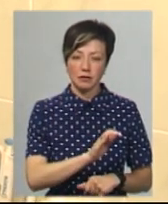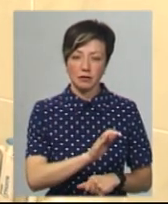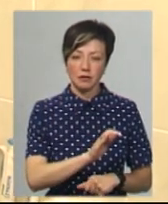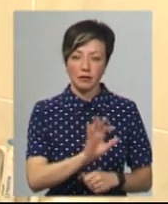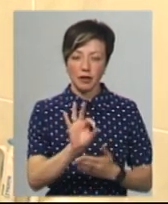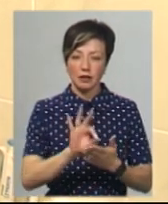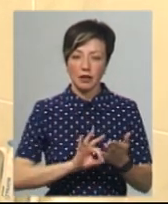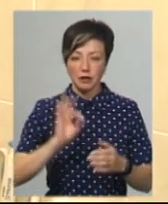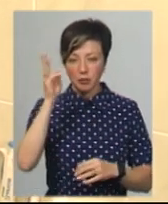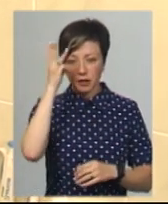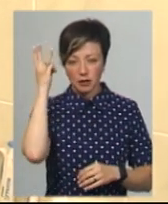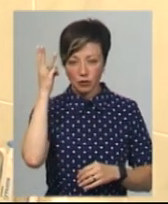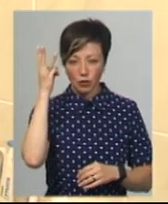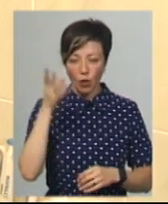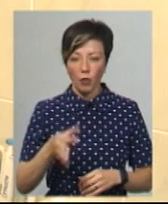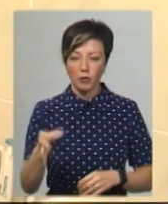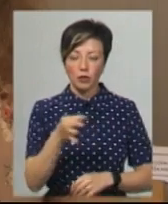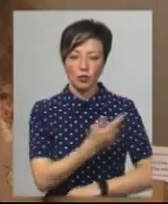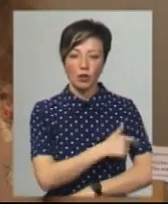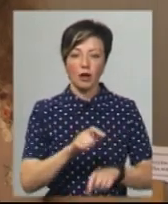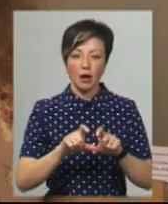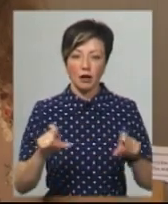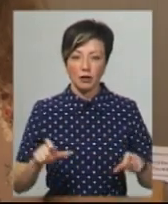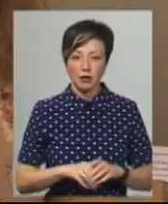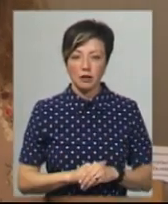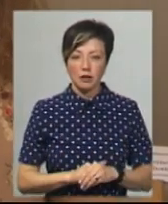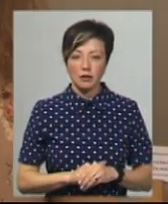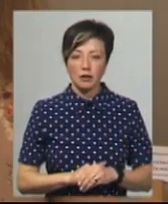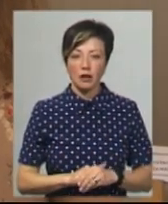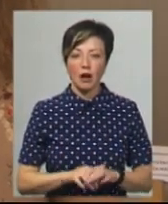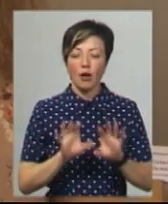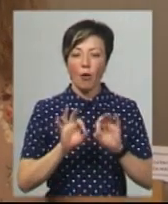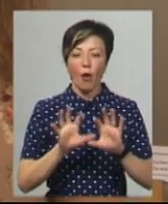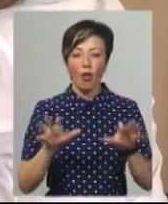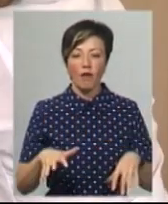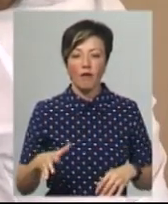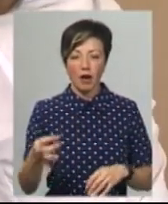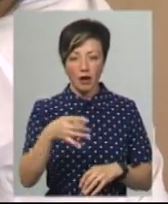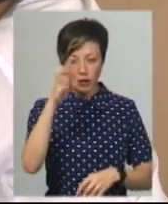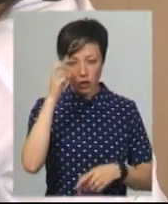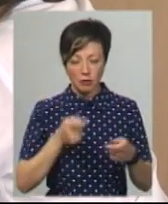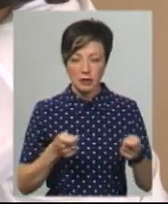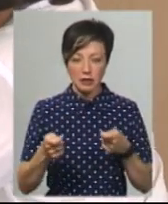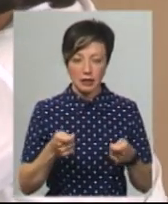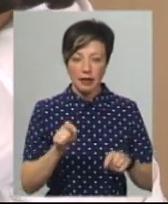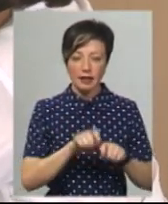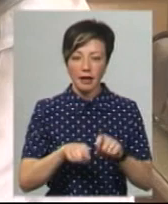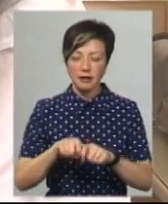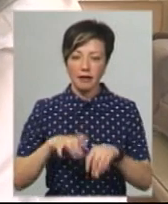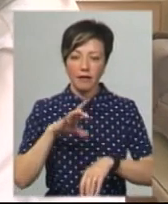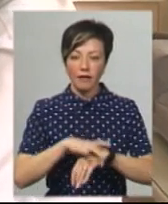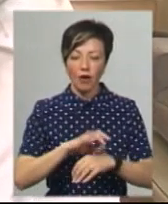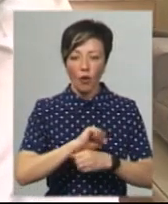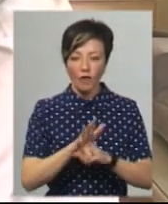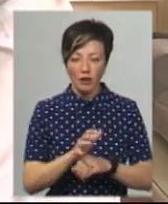зразу в Хмельницьку обласну лікарню. За словами голови Староконстянтинівської РДА Альони Пасічник, тестами на виявлення